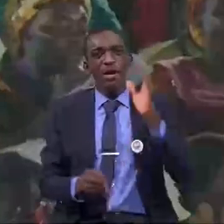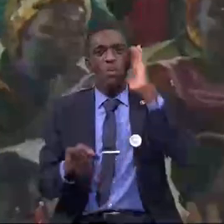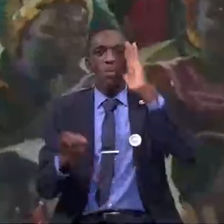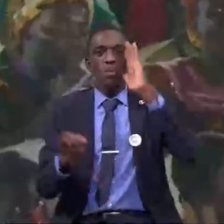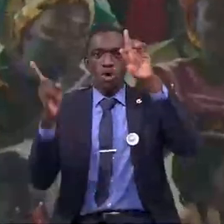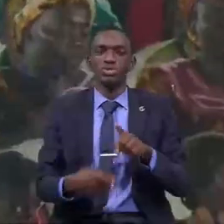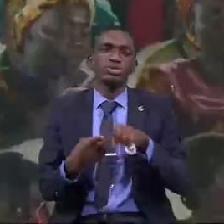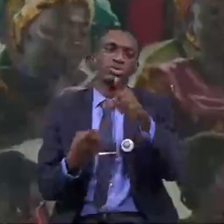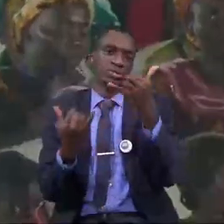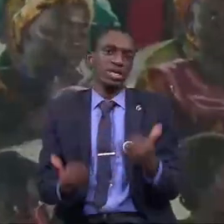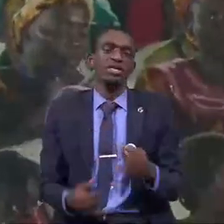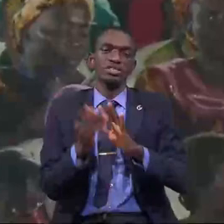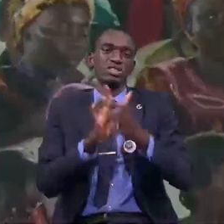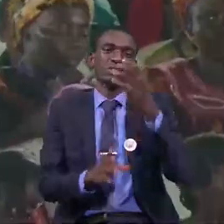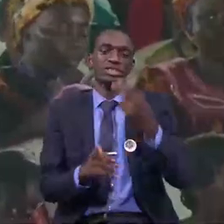parviendra ce soir.